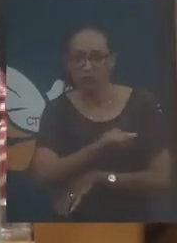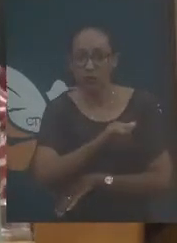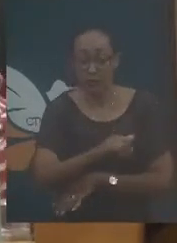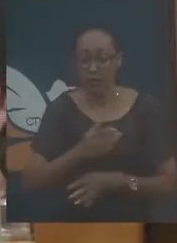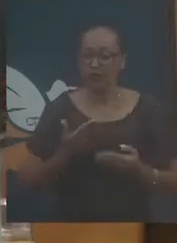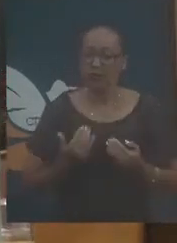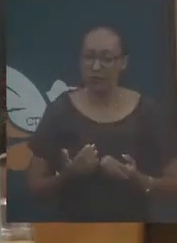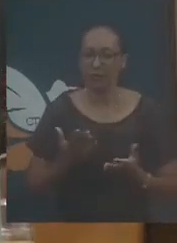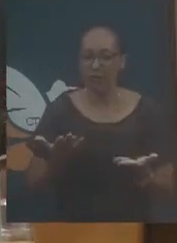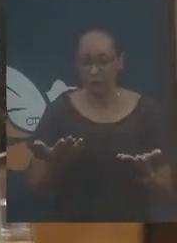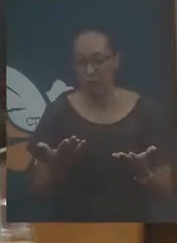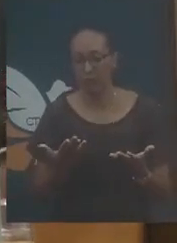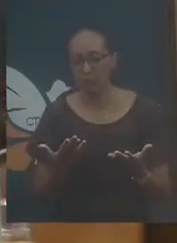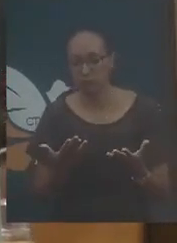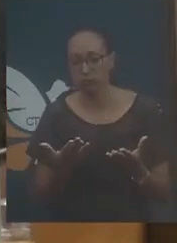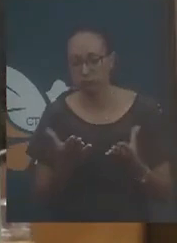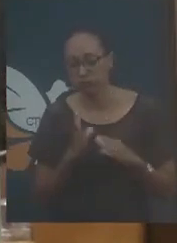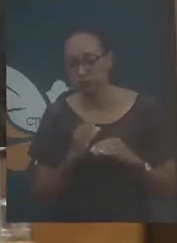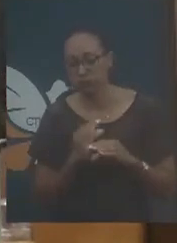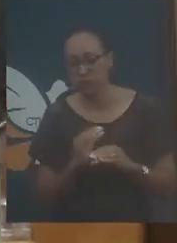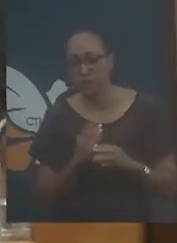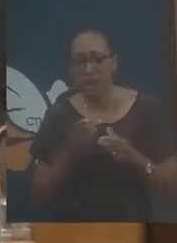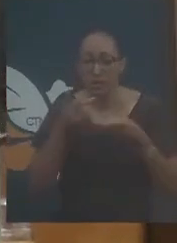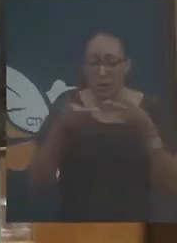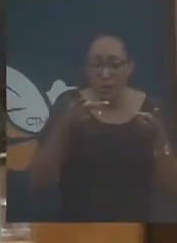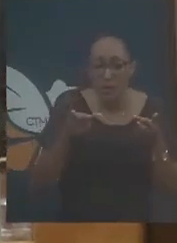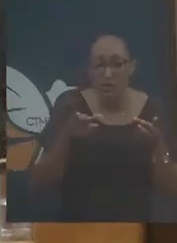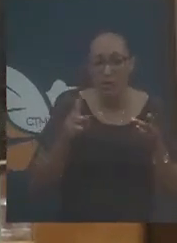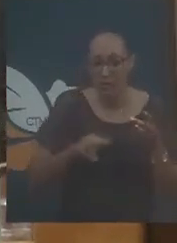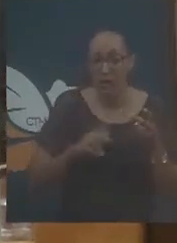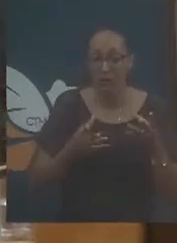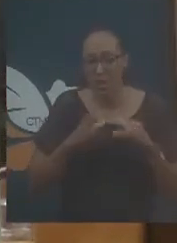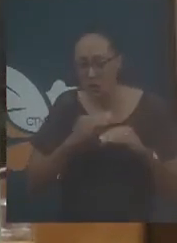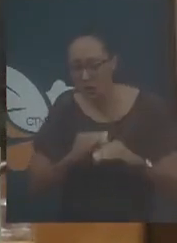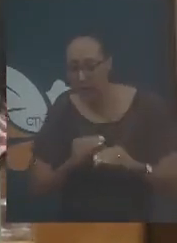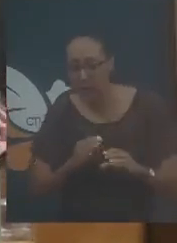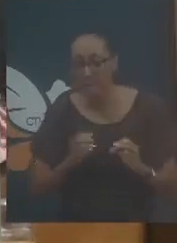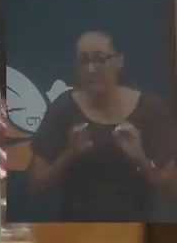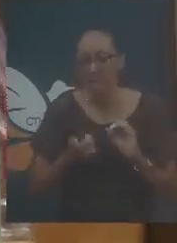concret. Donc, beaucoup d'annonces et peu de réalisations concrètes. Merci, M. Marissette.